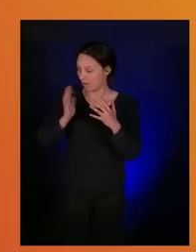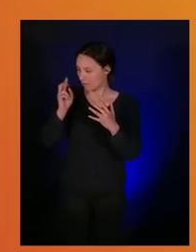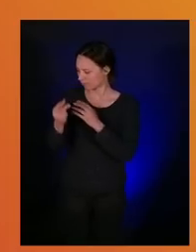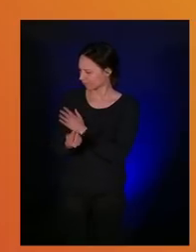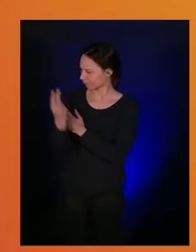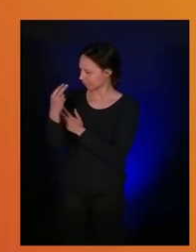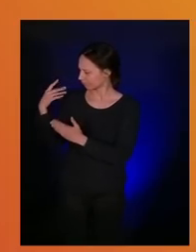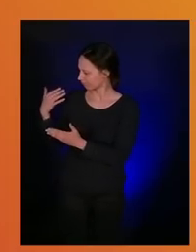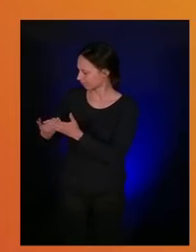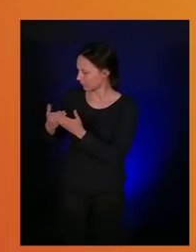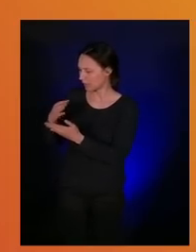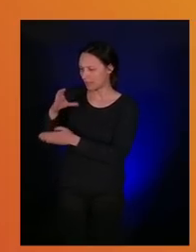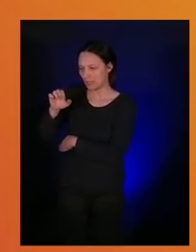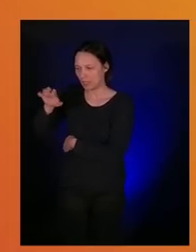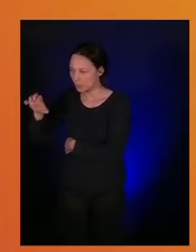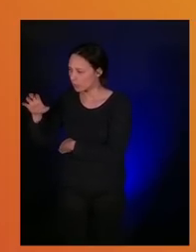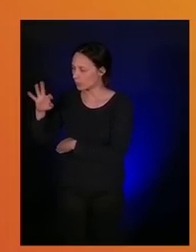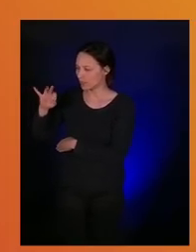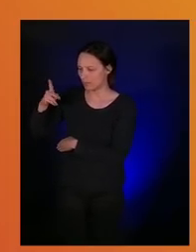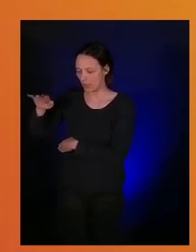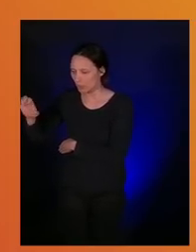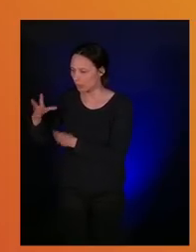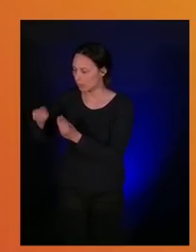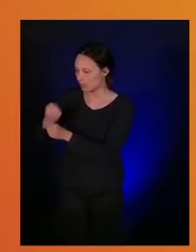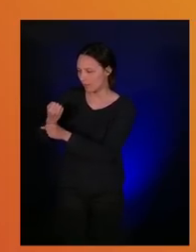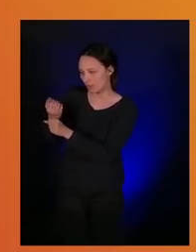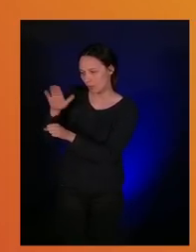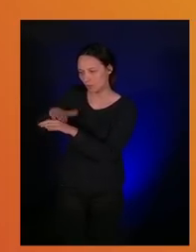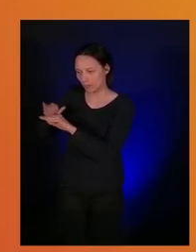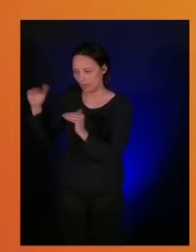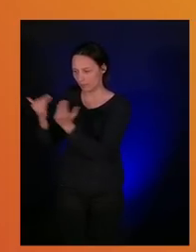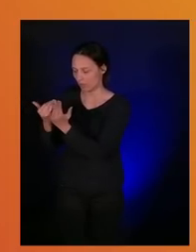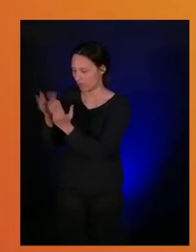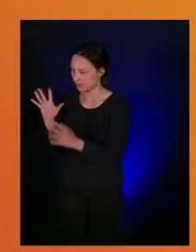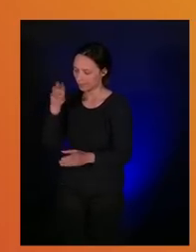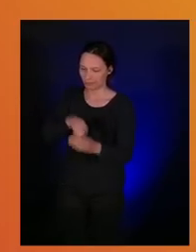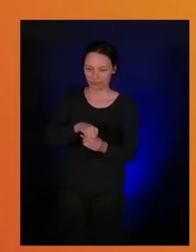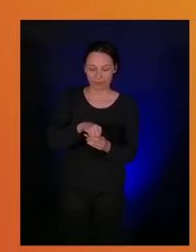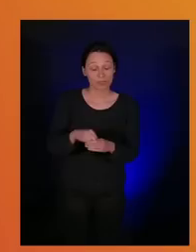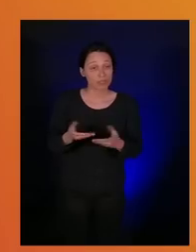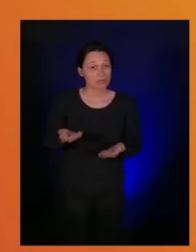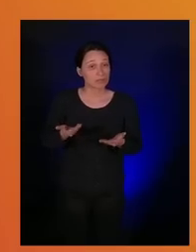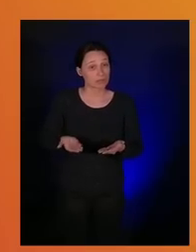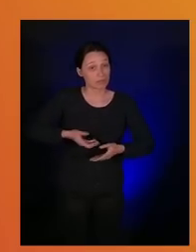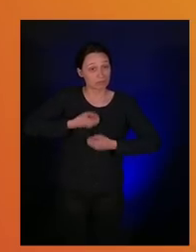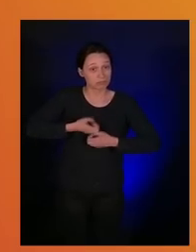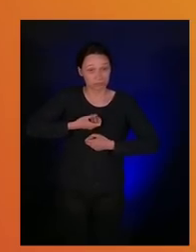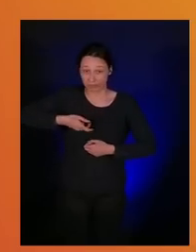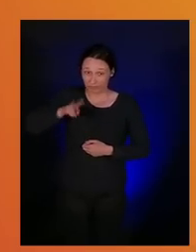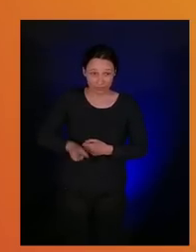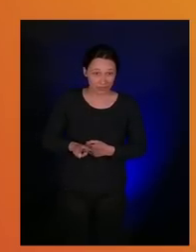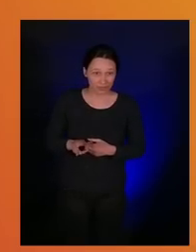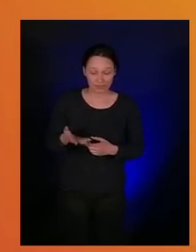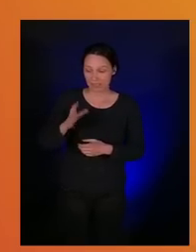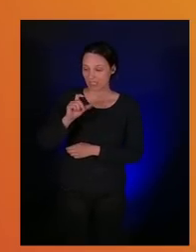CSE, TPE, fonction publique, travailleurs de plateforme. Parlons vrai, la CGT ne souffre